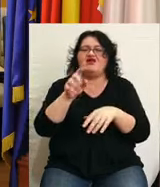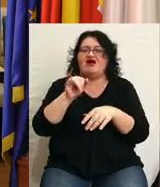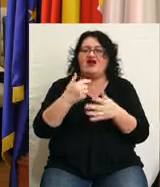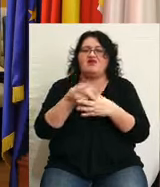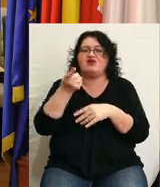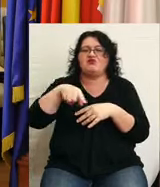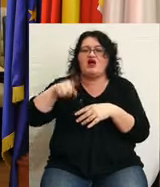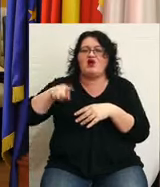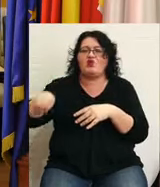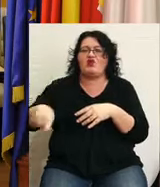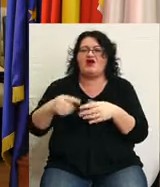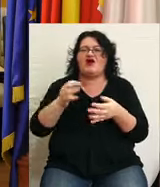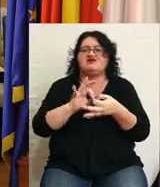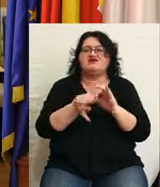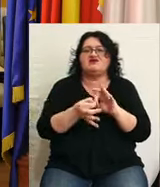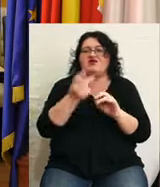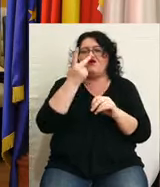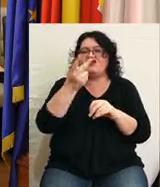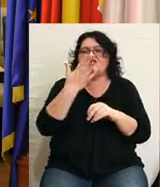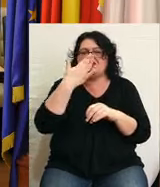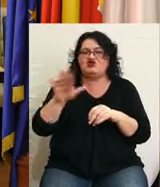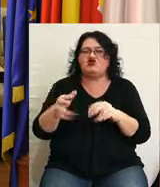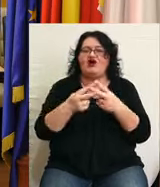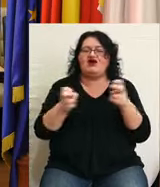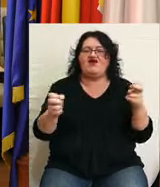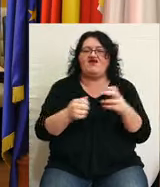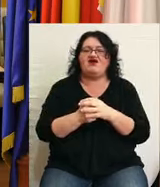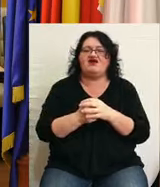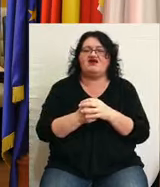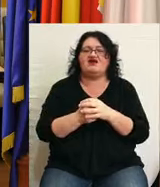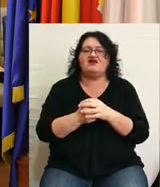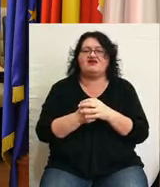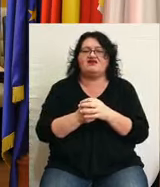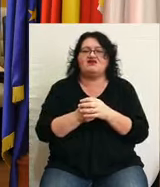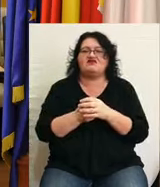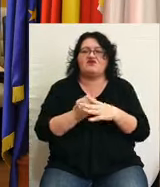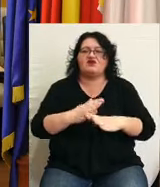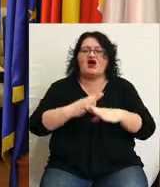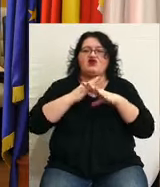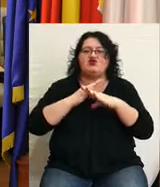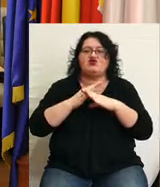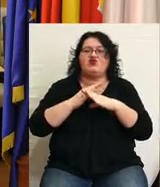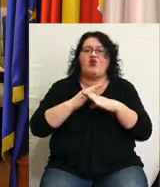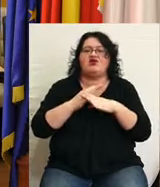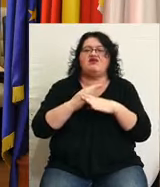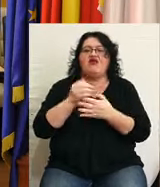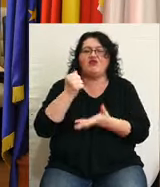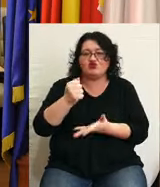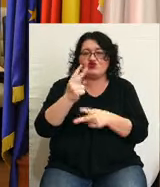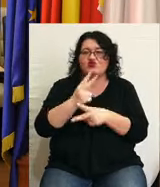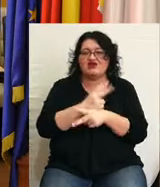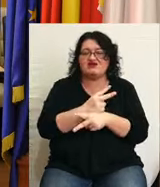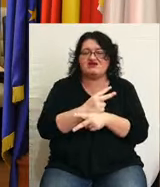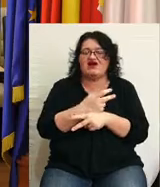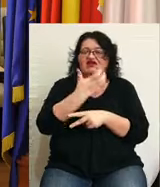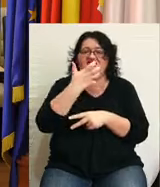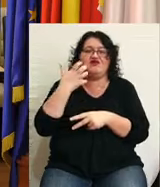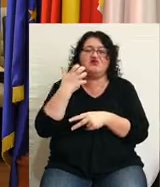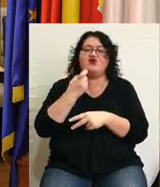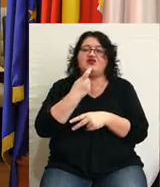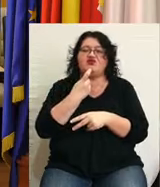lună, atunci vedeți deja că fără o intervenție din partea bugetului de stat, termoficarea, nu